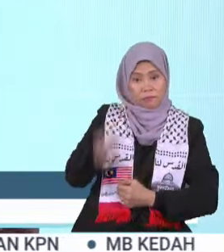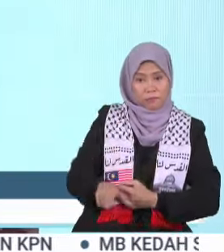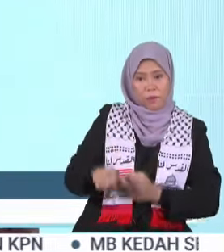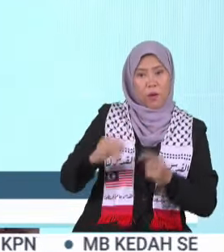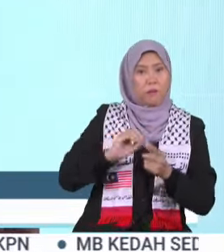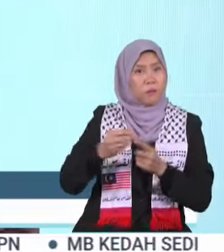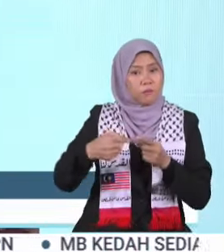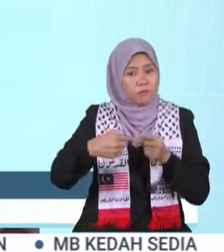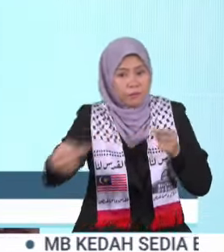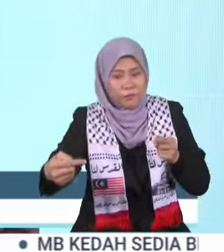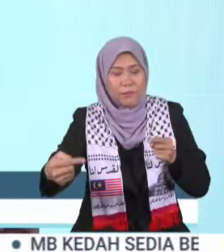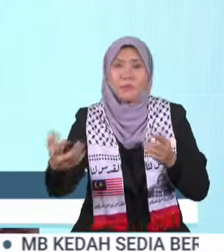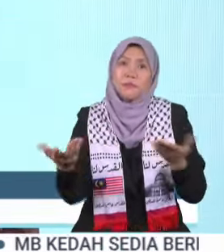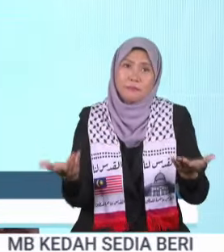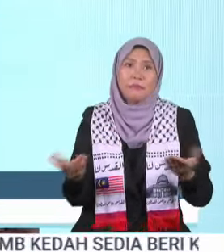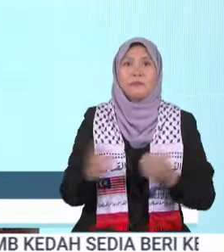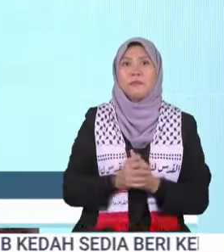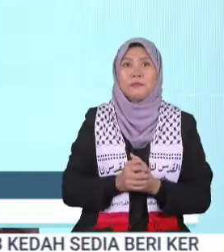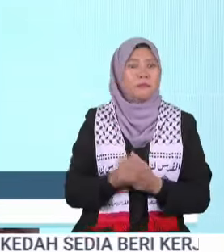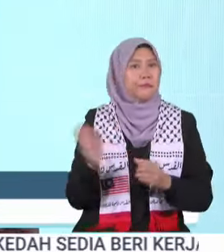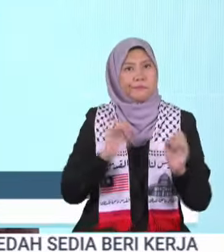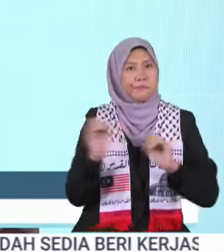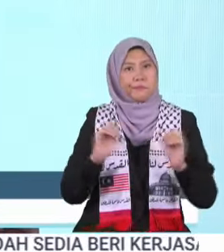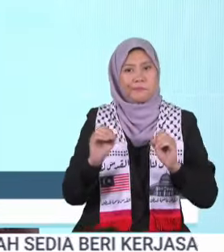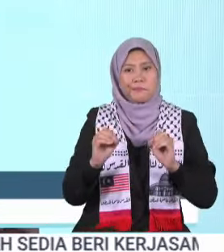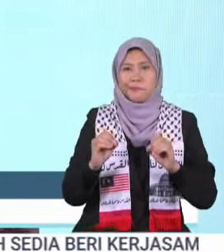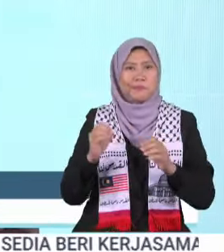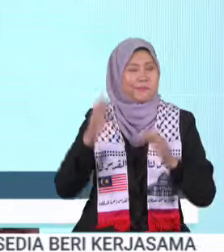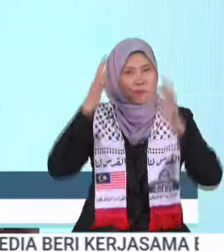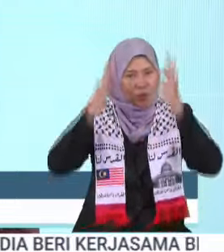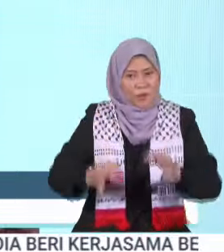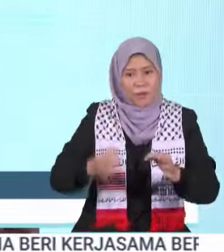menentang soal lain tidak mempengaruhi